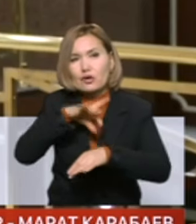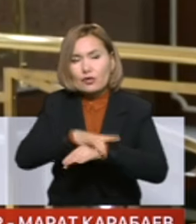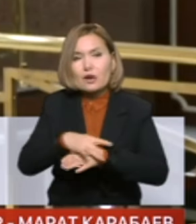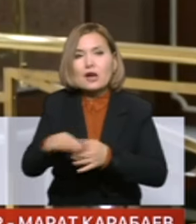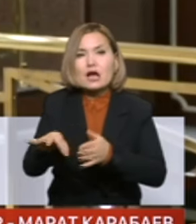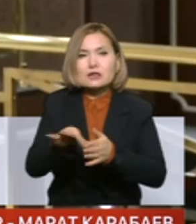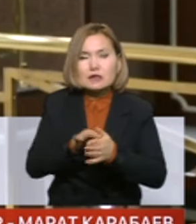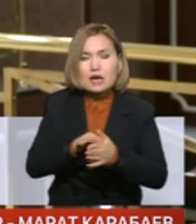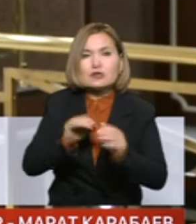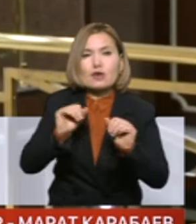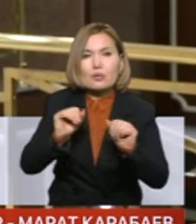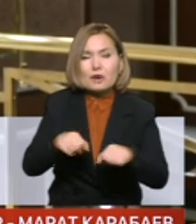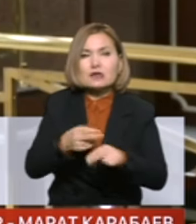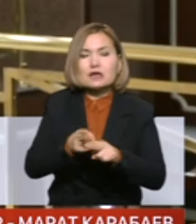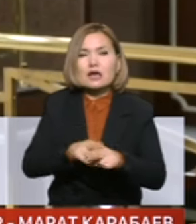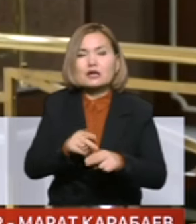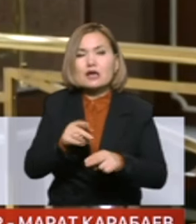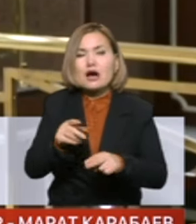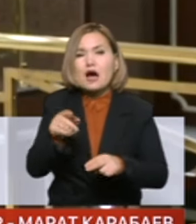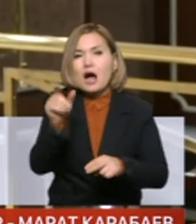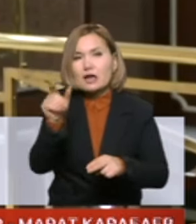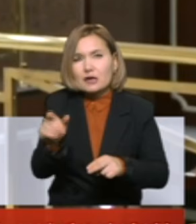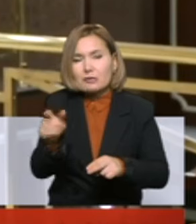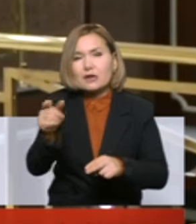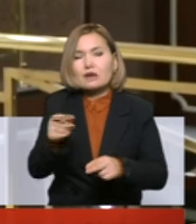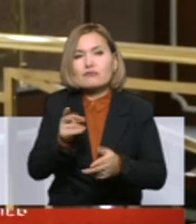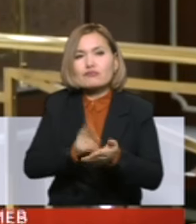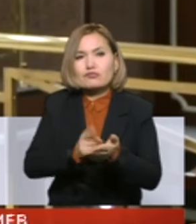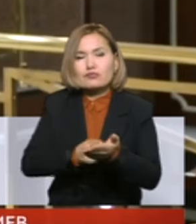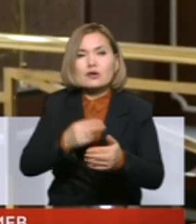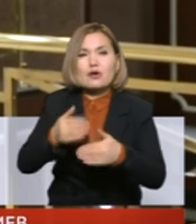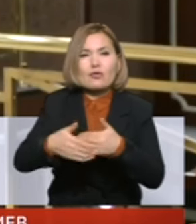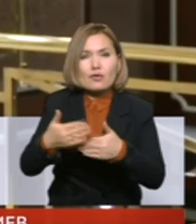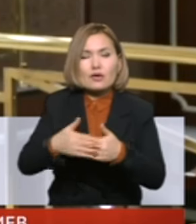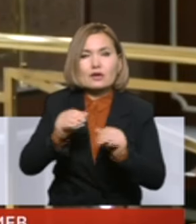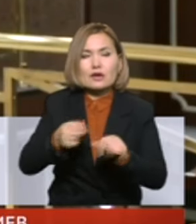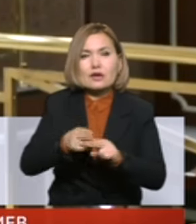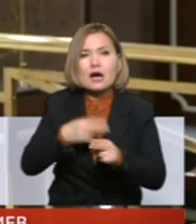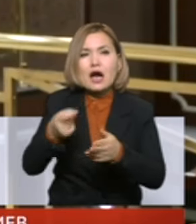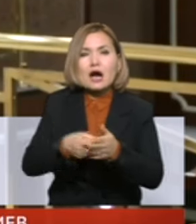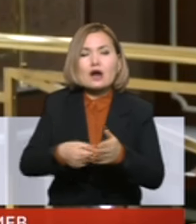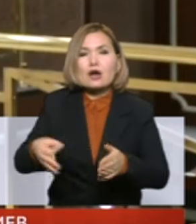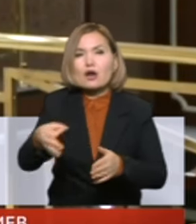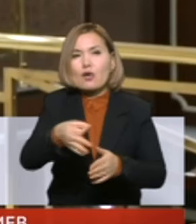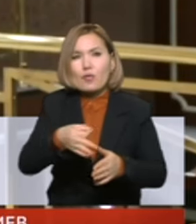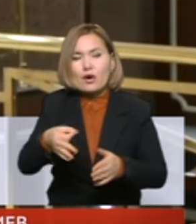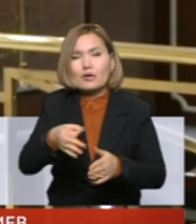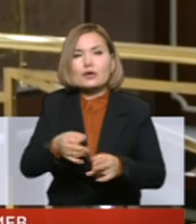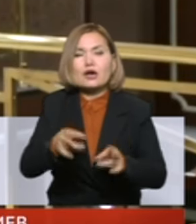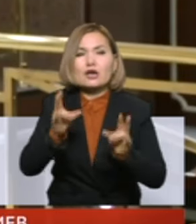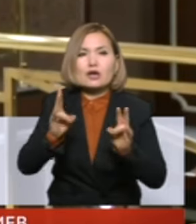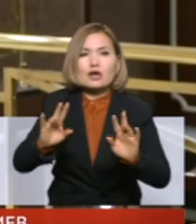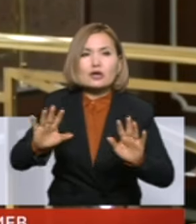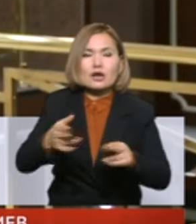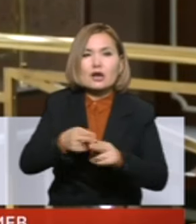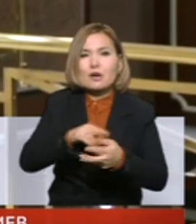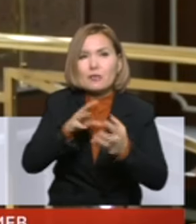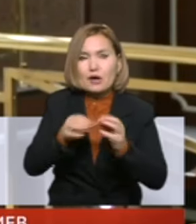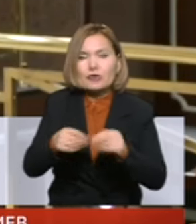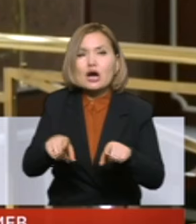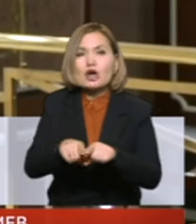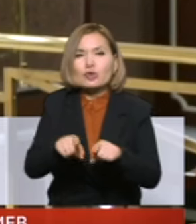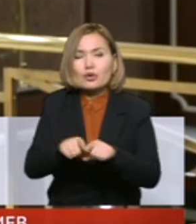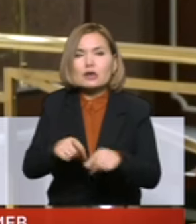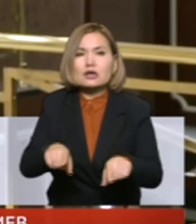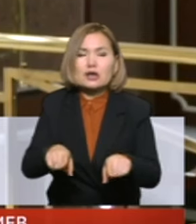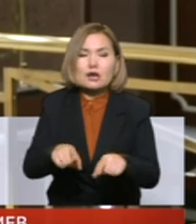дәлелдемелер арқылы полиция қызметкерлері іс қозғайды. Бұл деректі соңғы Қарағанды облысында болған жедел жәрдем жүргізушісін